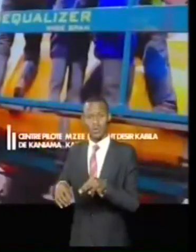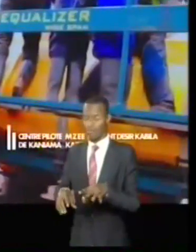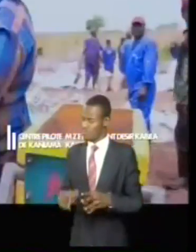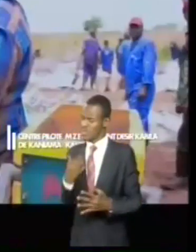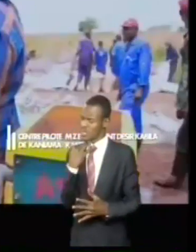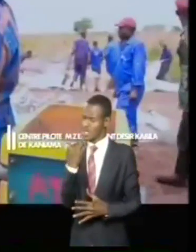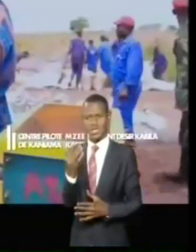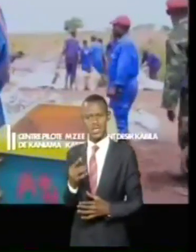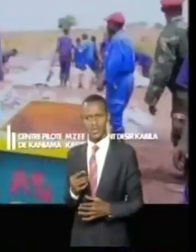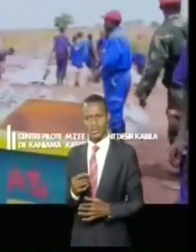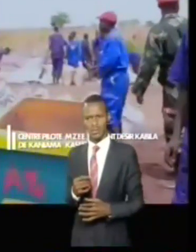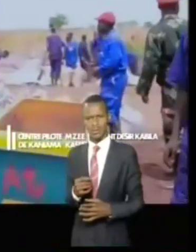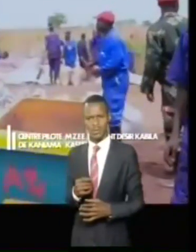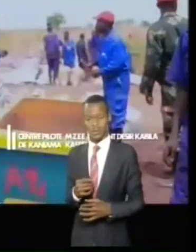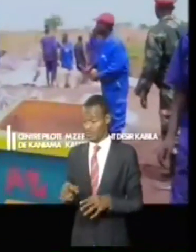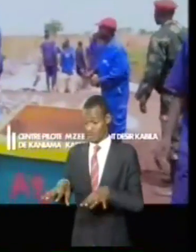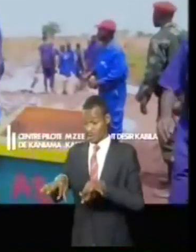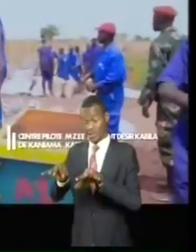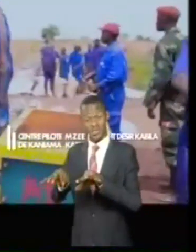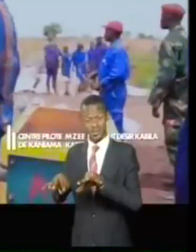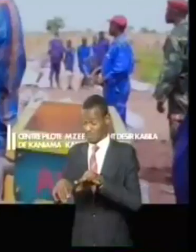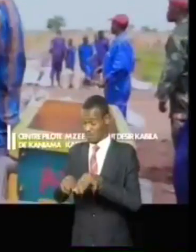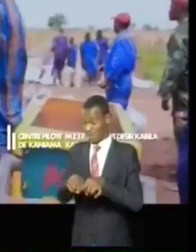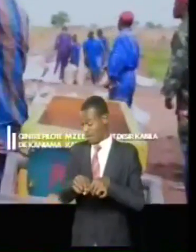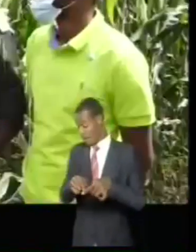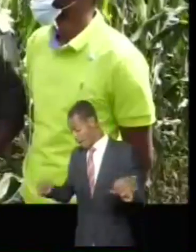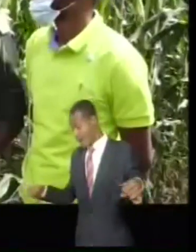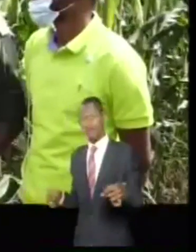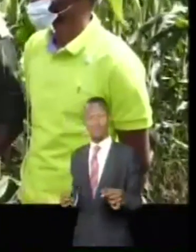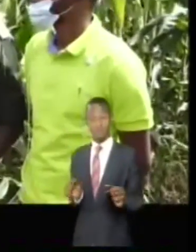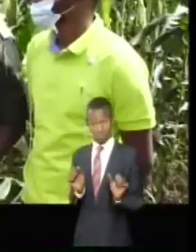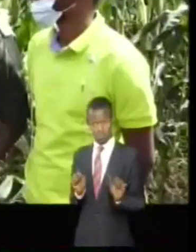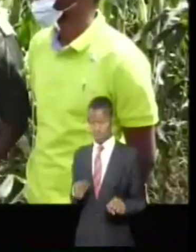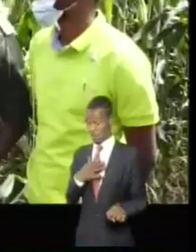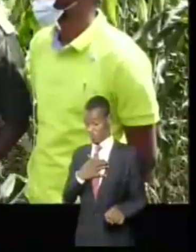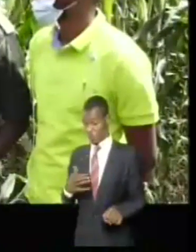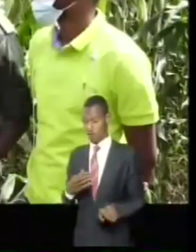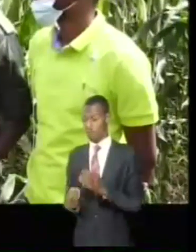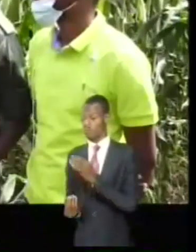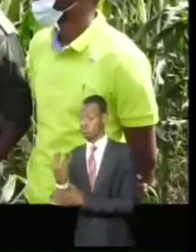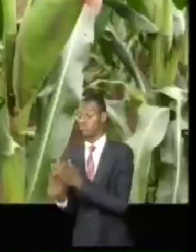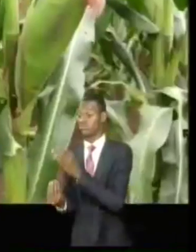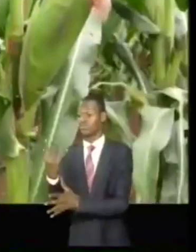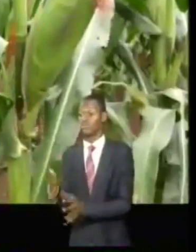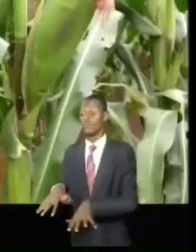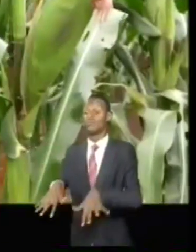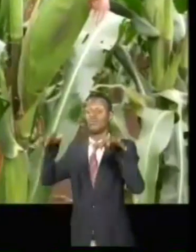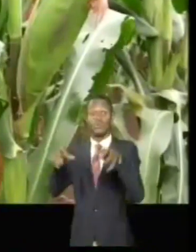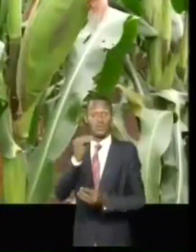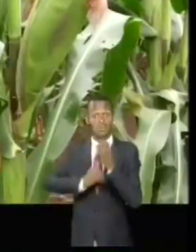de moyens, la RDC peut sortir de l'insuffisance alimentaire et rien à envier à d'autres